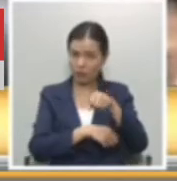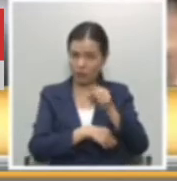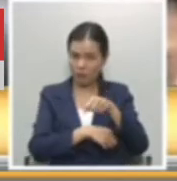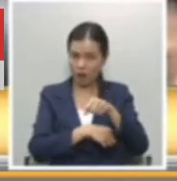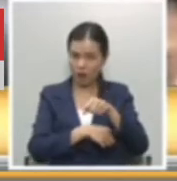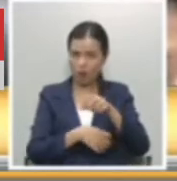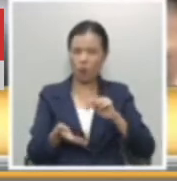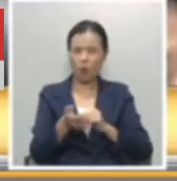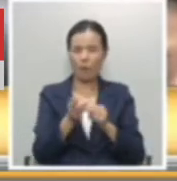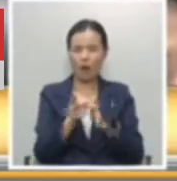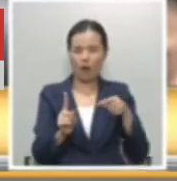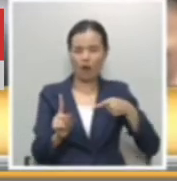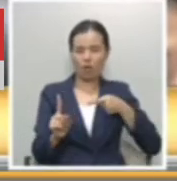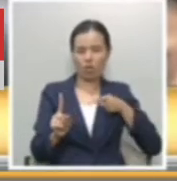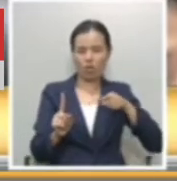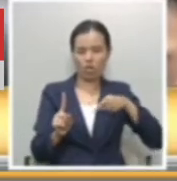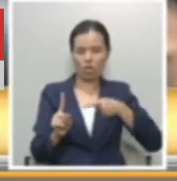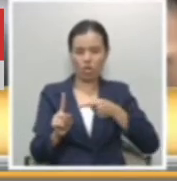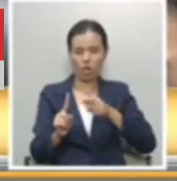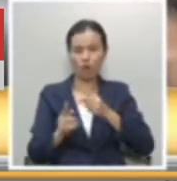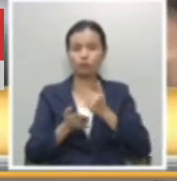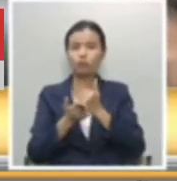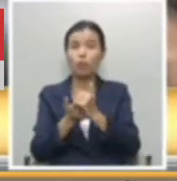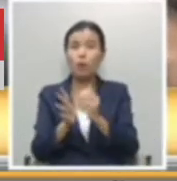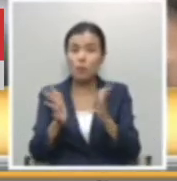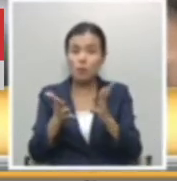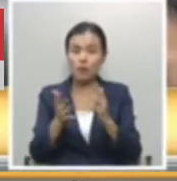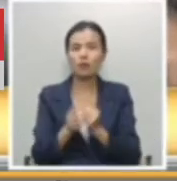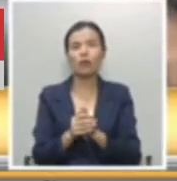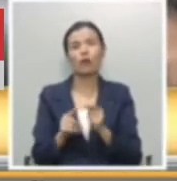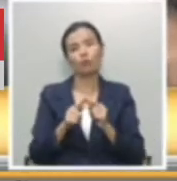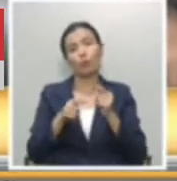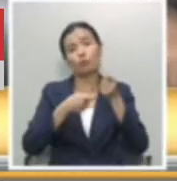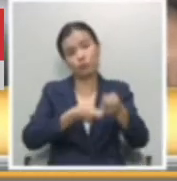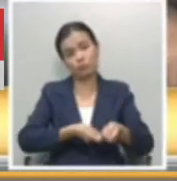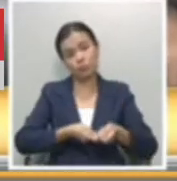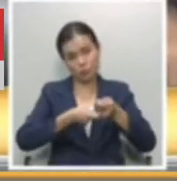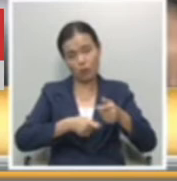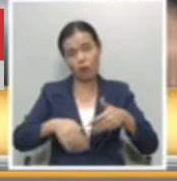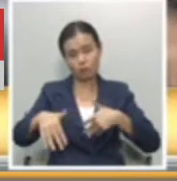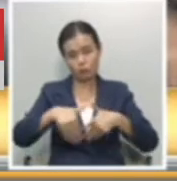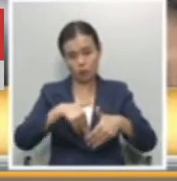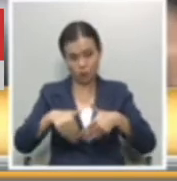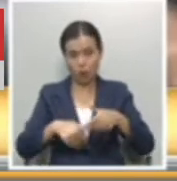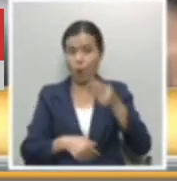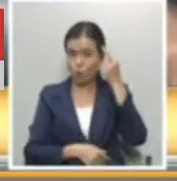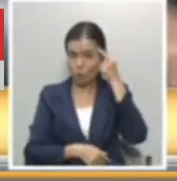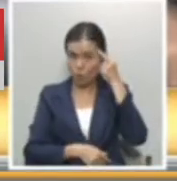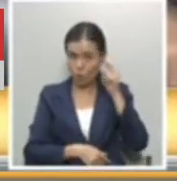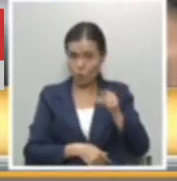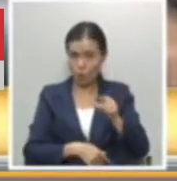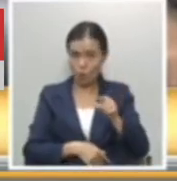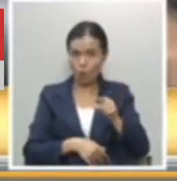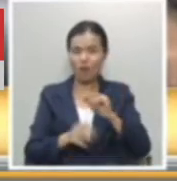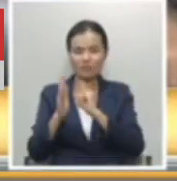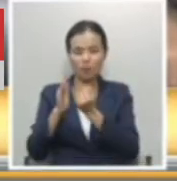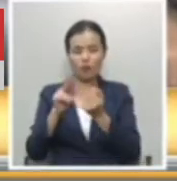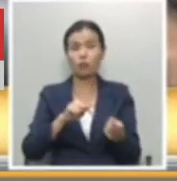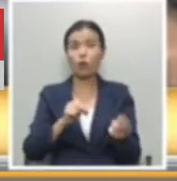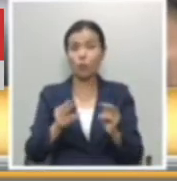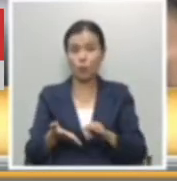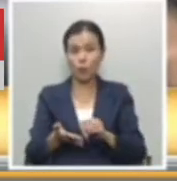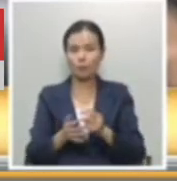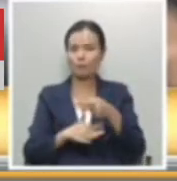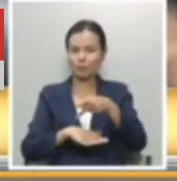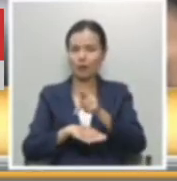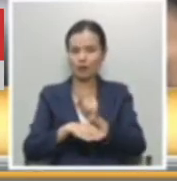หลีกเลี่ยงที่จะช่วยเหลือโดยเฉพาะพี่น้องเกษตรกรท่านประธานทราบไหมครับท่านประธานอยู่จังหวัดนครพนมนับตั้งแต่ยึดอ